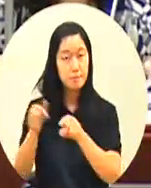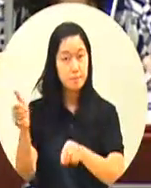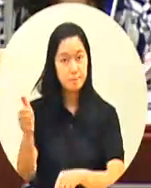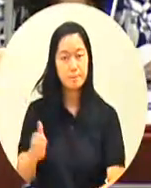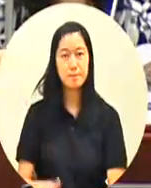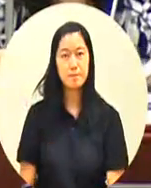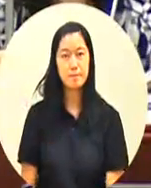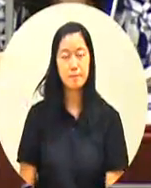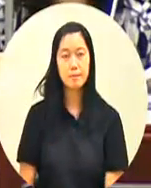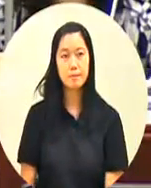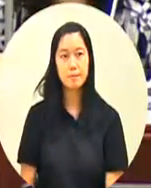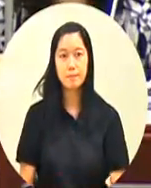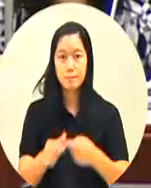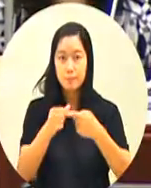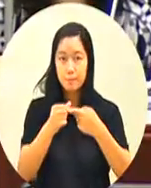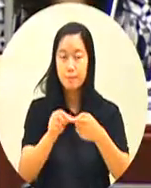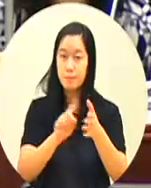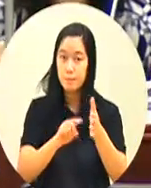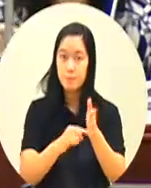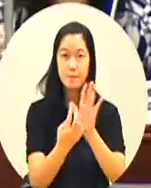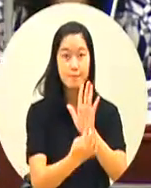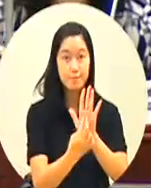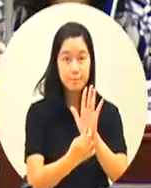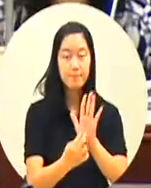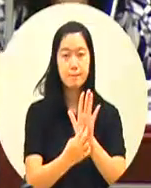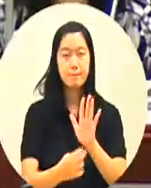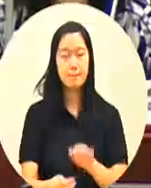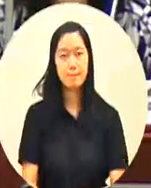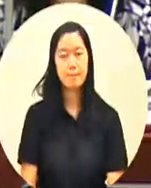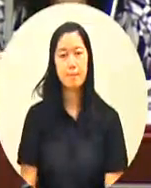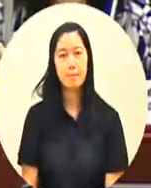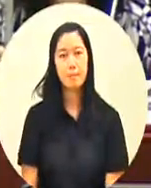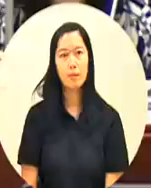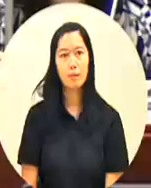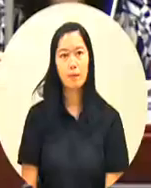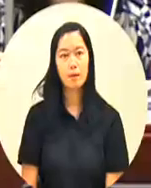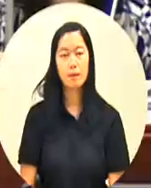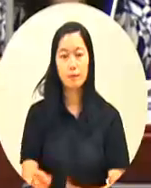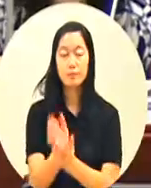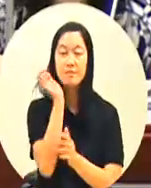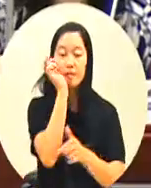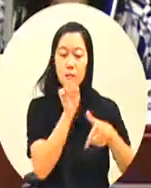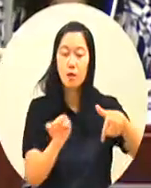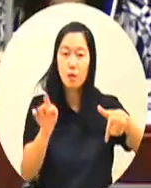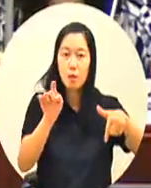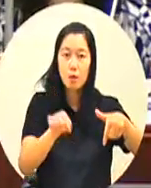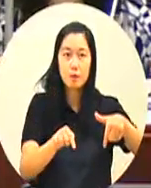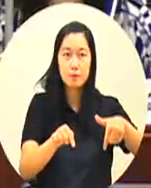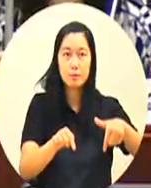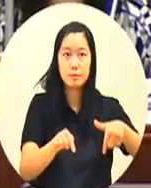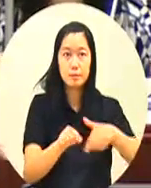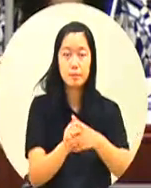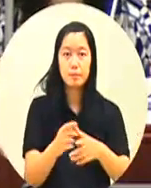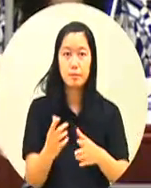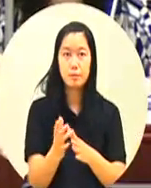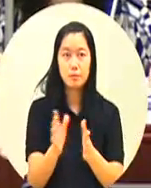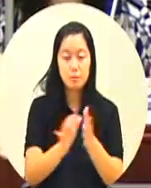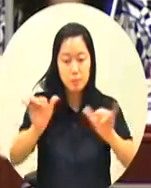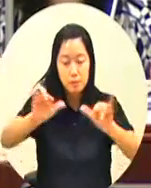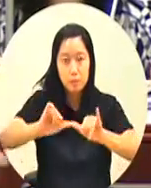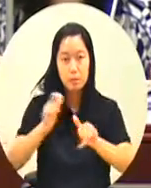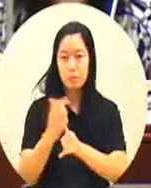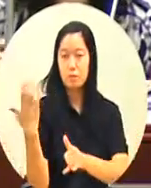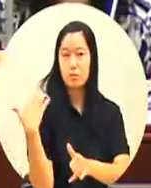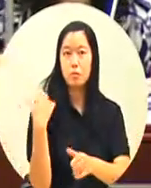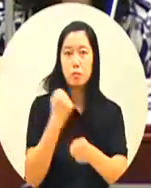想第一件事情很容易举例了哈，就是说，就我们把石化原料过去拿来做燃